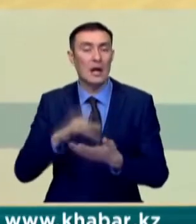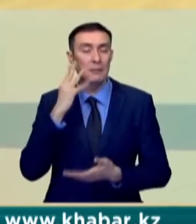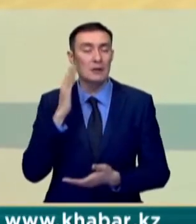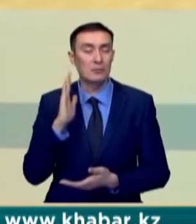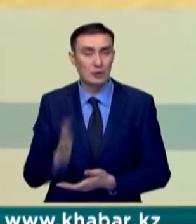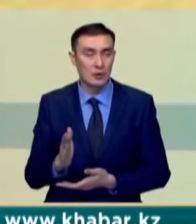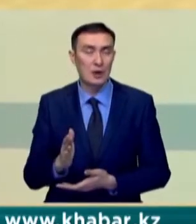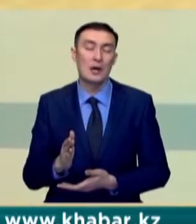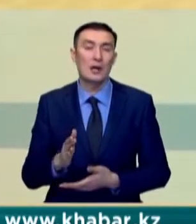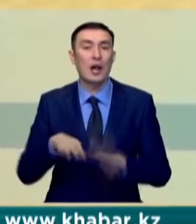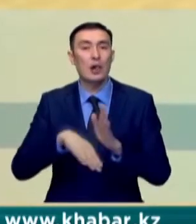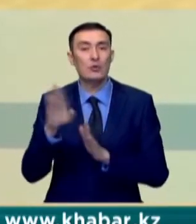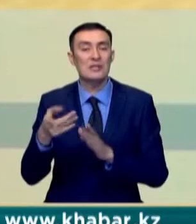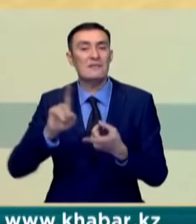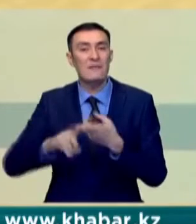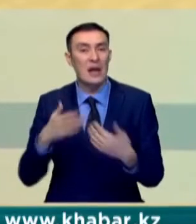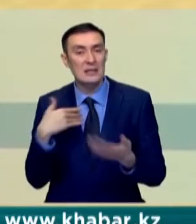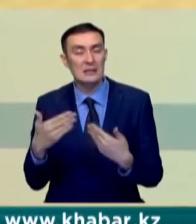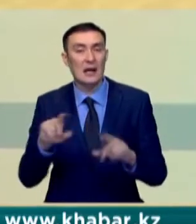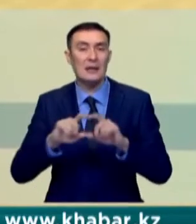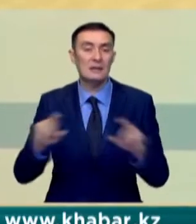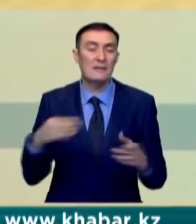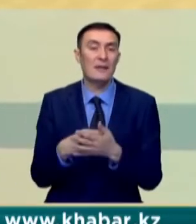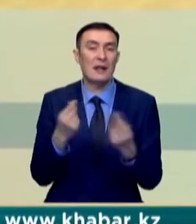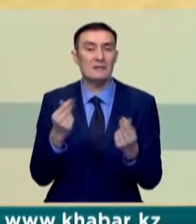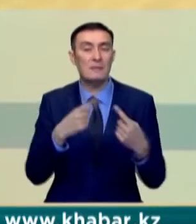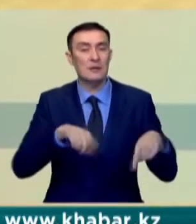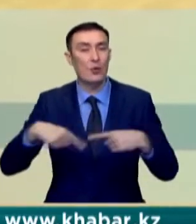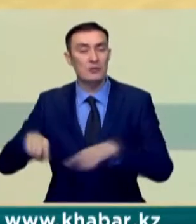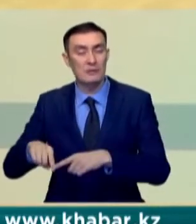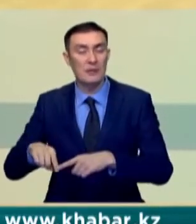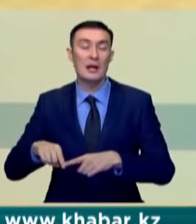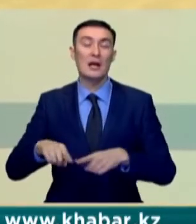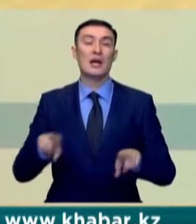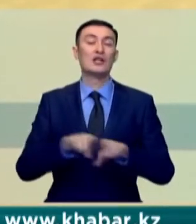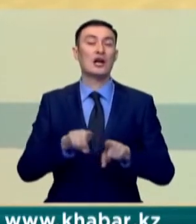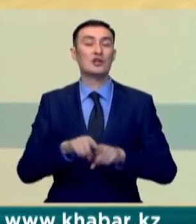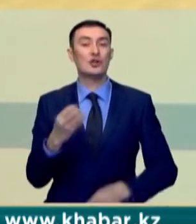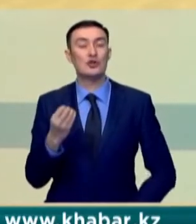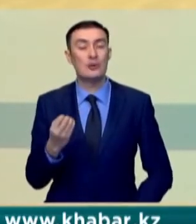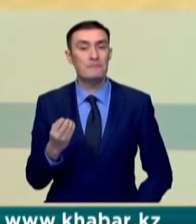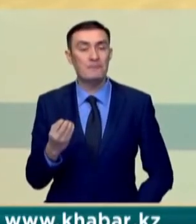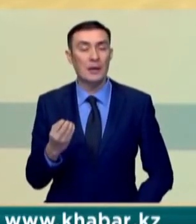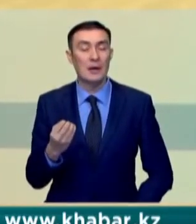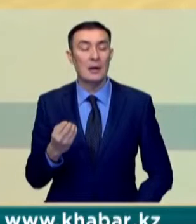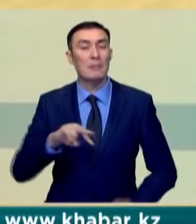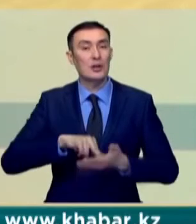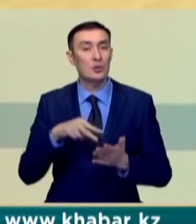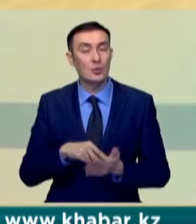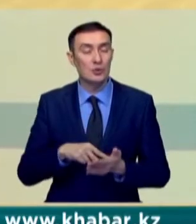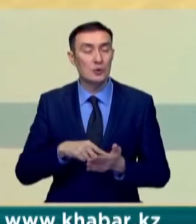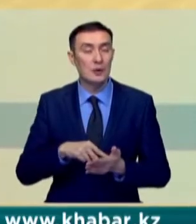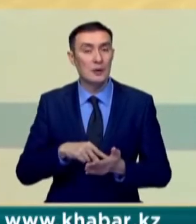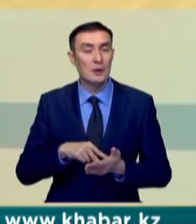для лучшей коммуникации как и с агентством, так и с финансовым сообществом. Кроме этого, предполагается о том,